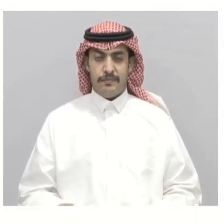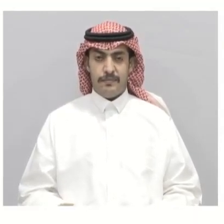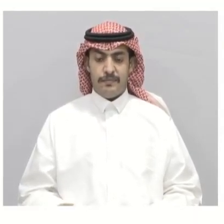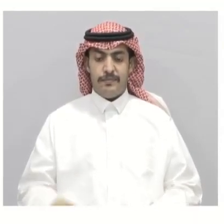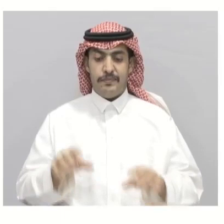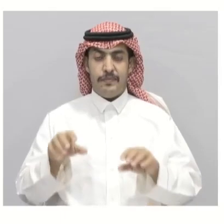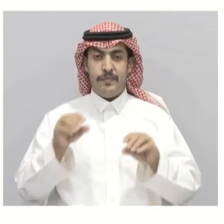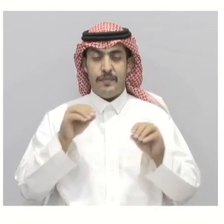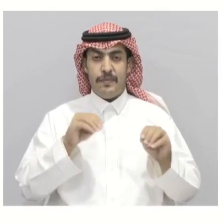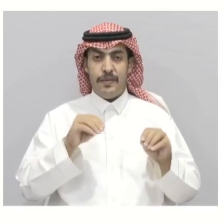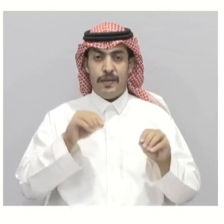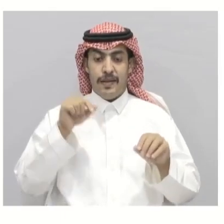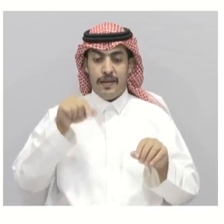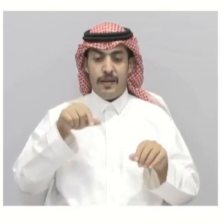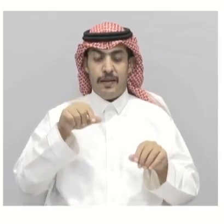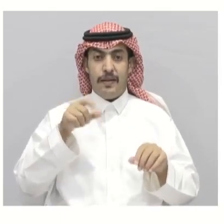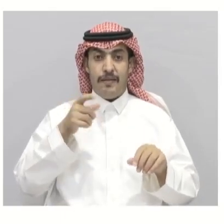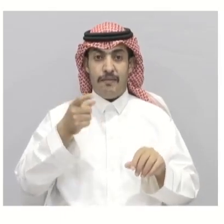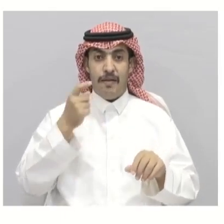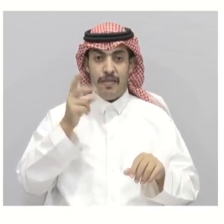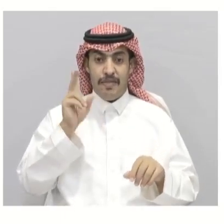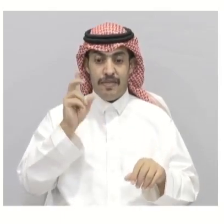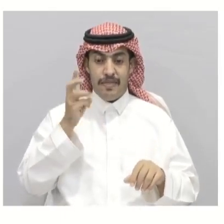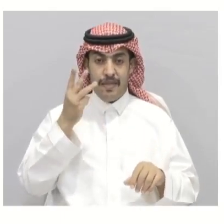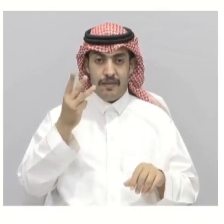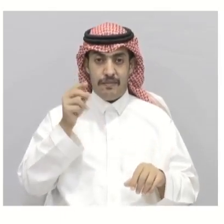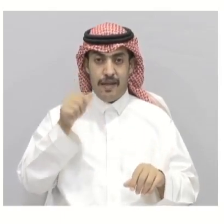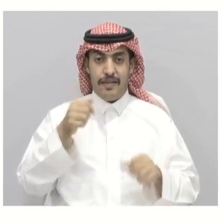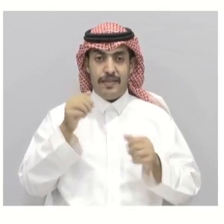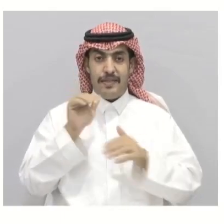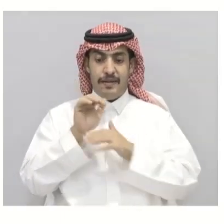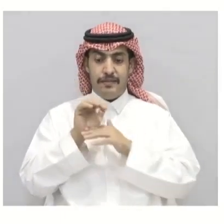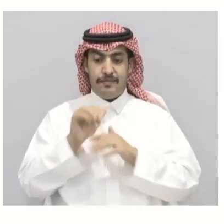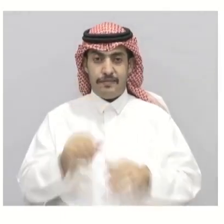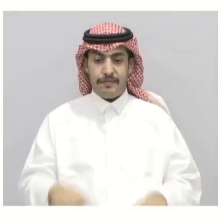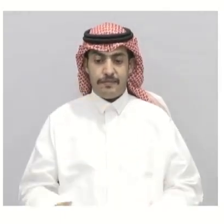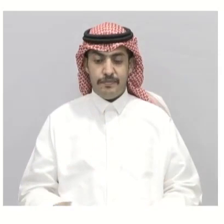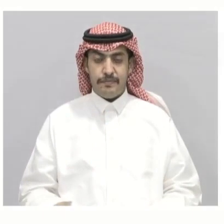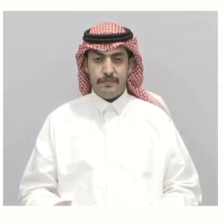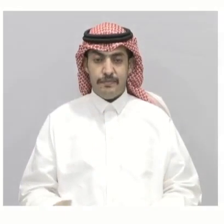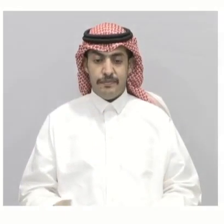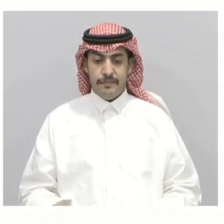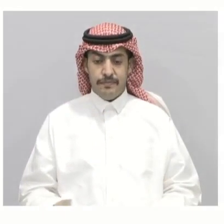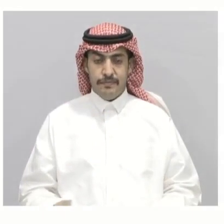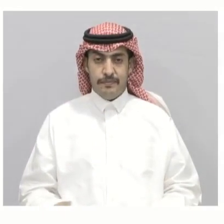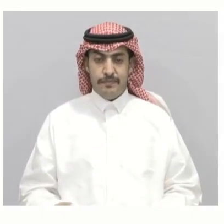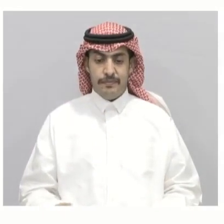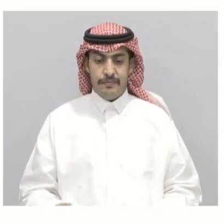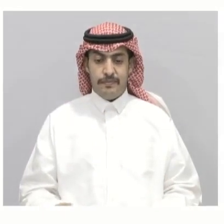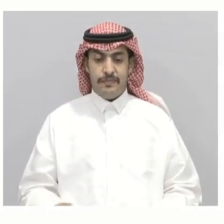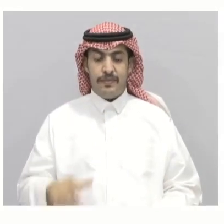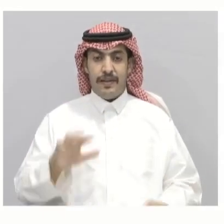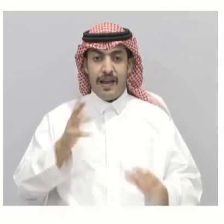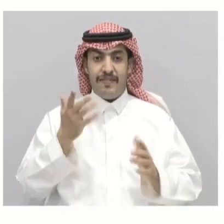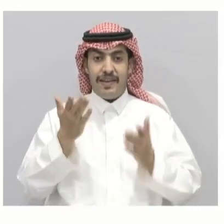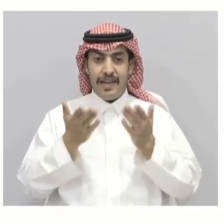ناتي اعزائي الى المفهوم الثالث في هذا الدرس اذا اخذنا كيف